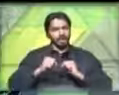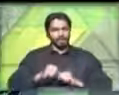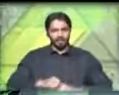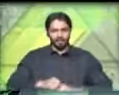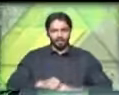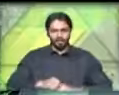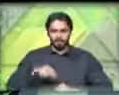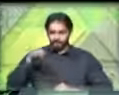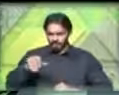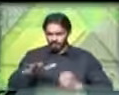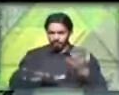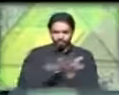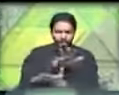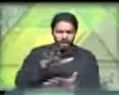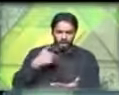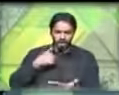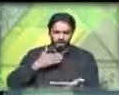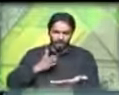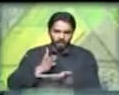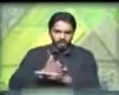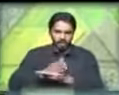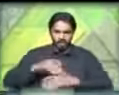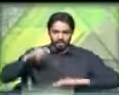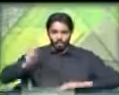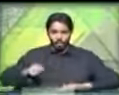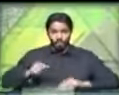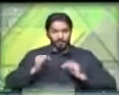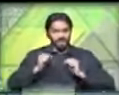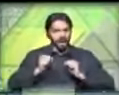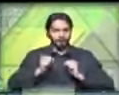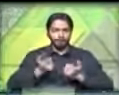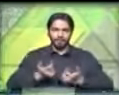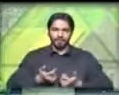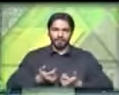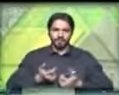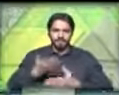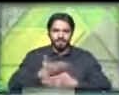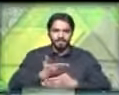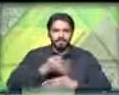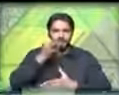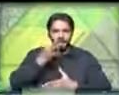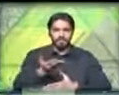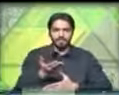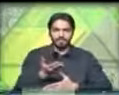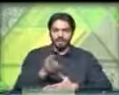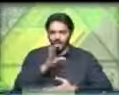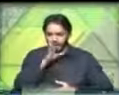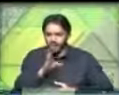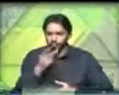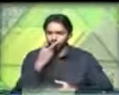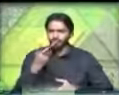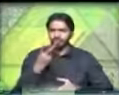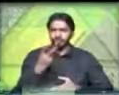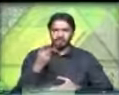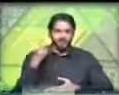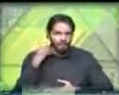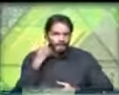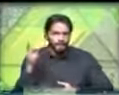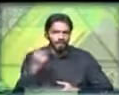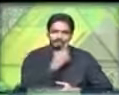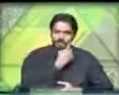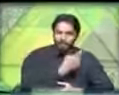الأمر جلل. نعم. إن المقسطين، الله أكبر، على منابر من نور يوم